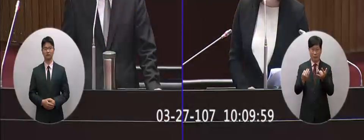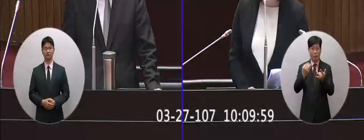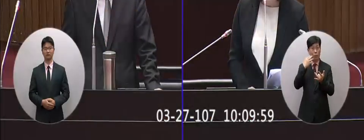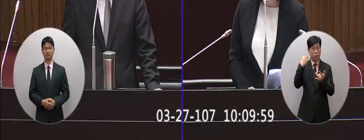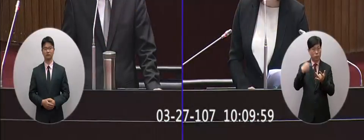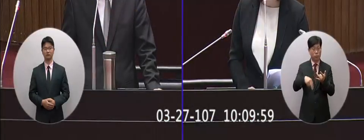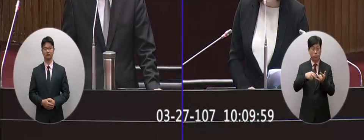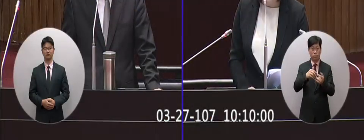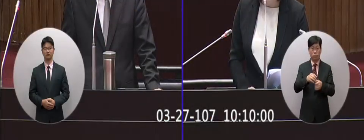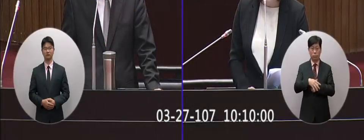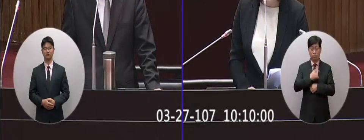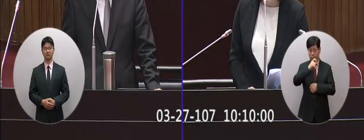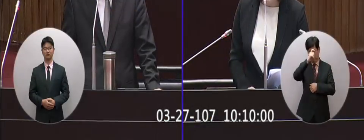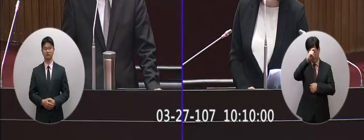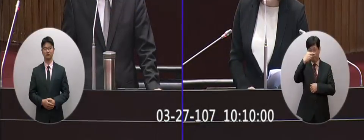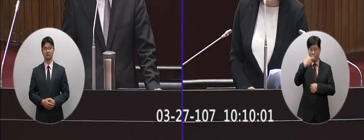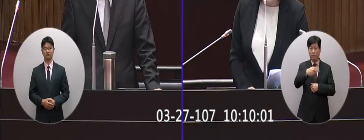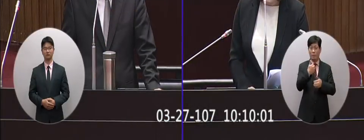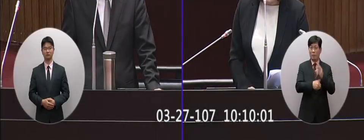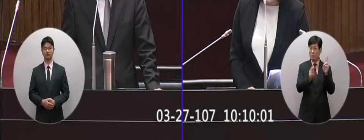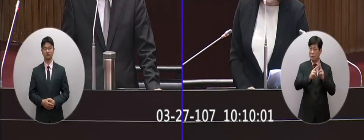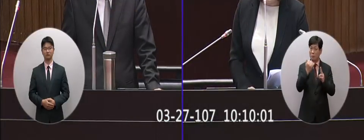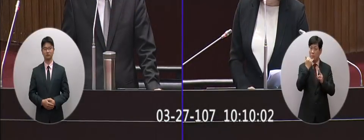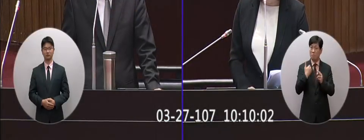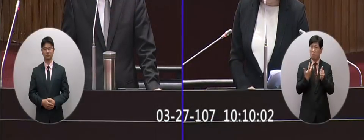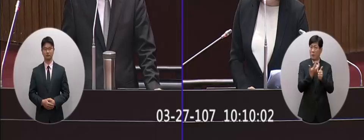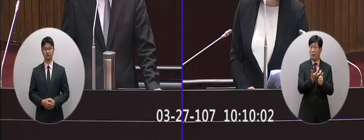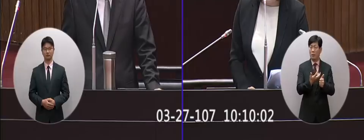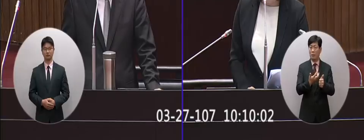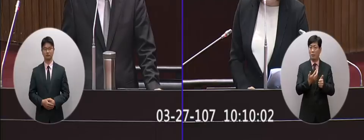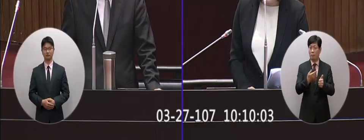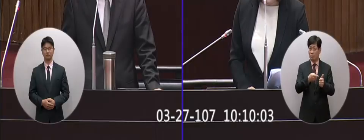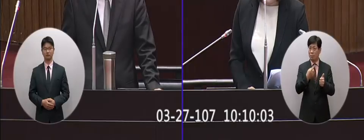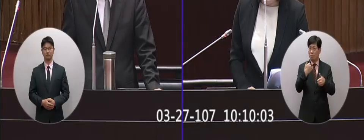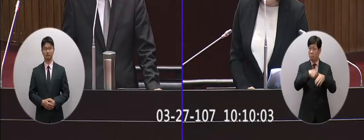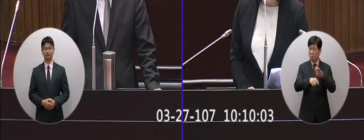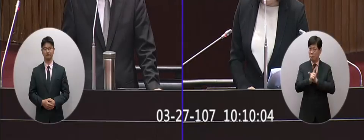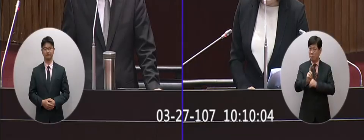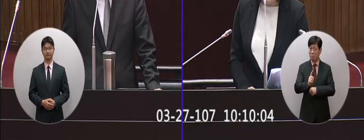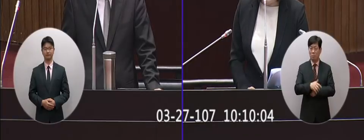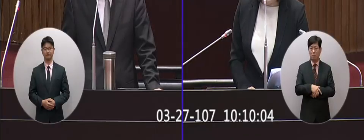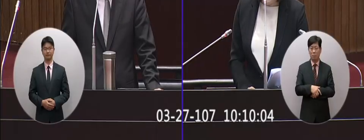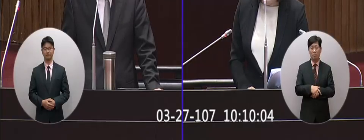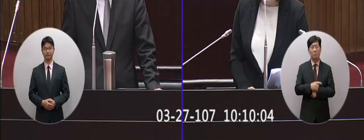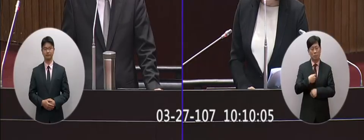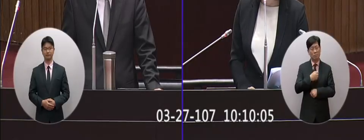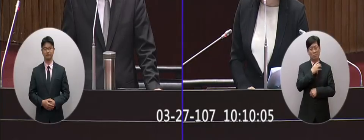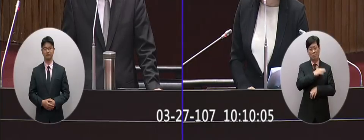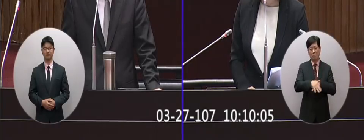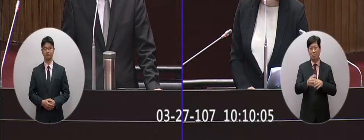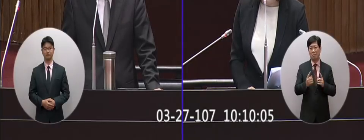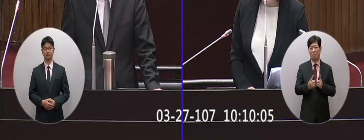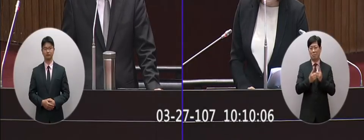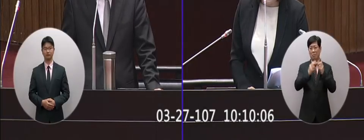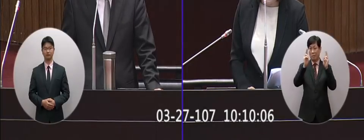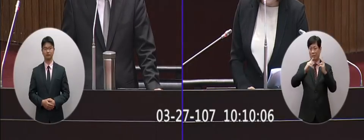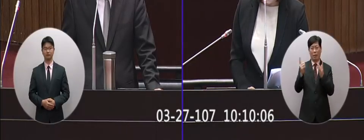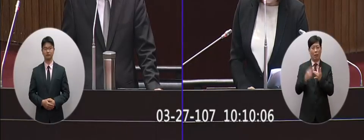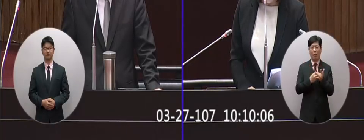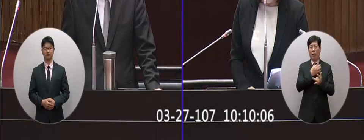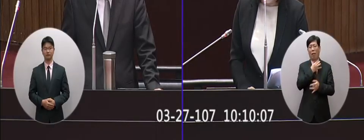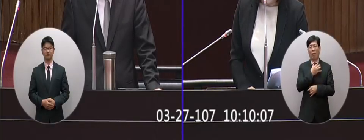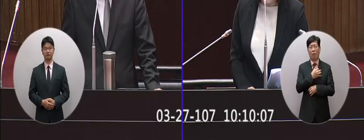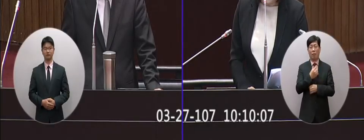如果寄望于再生能源，它所代表的可能我们要面临很大的电力缺